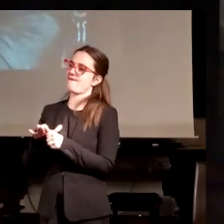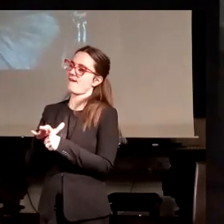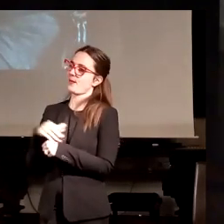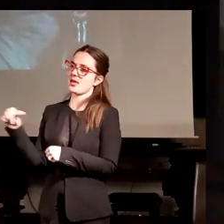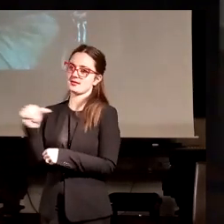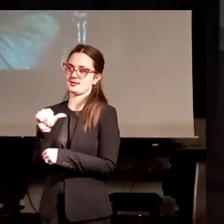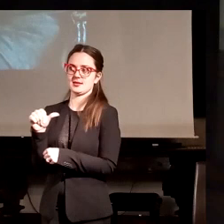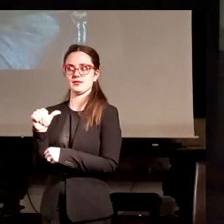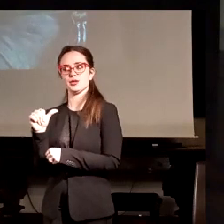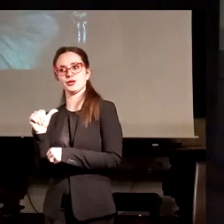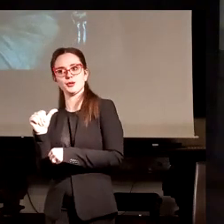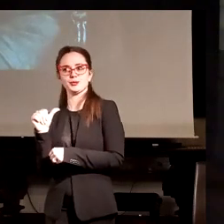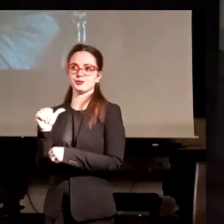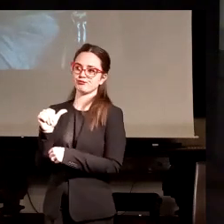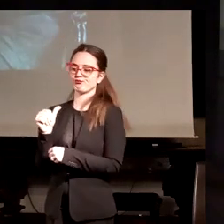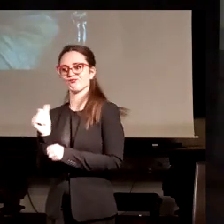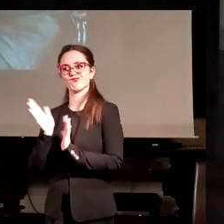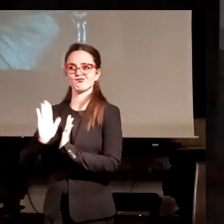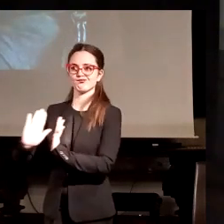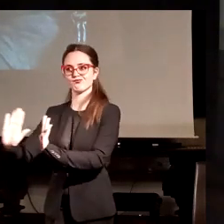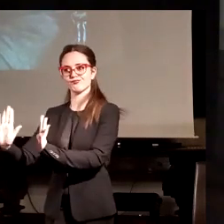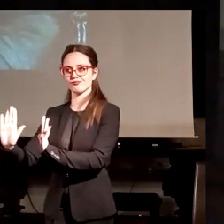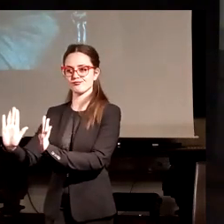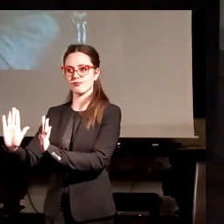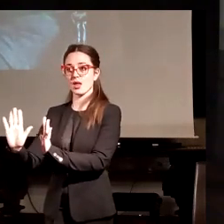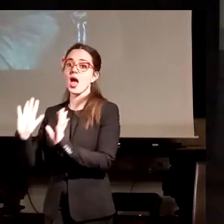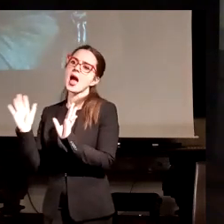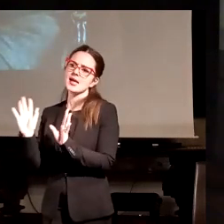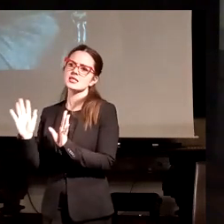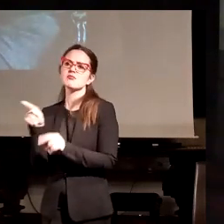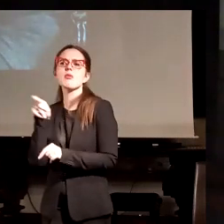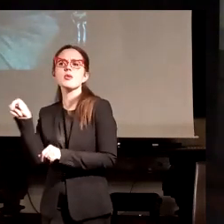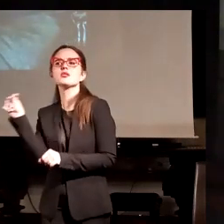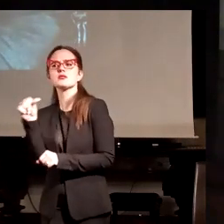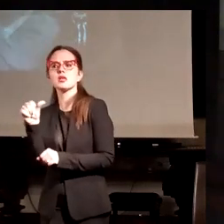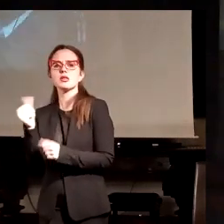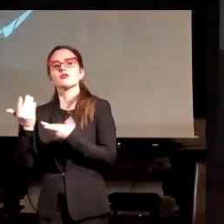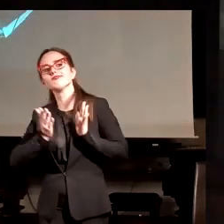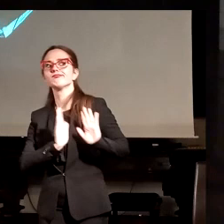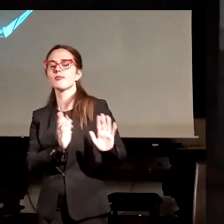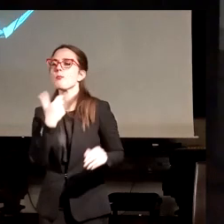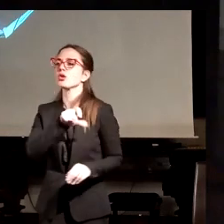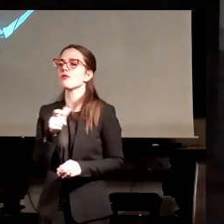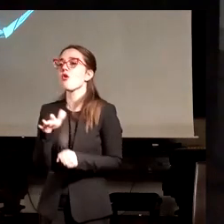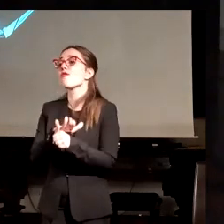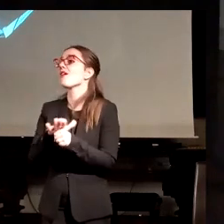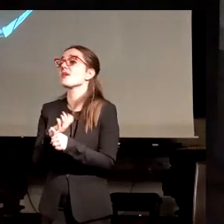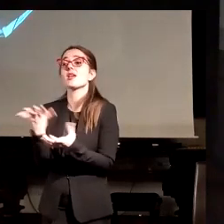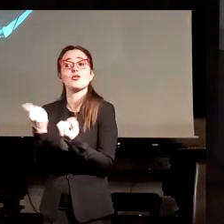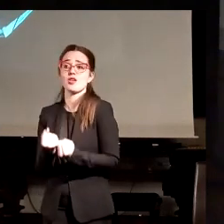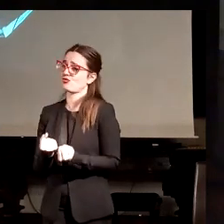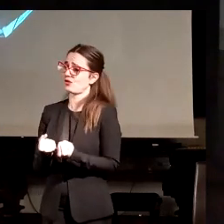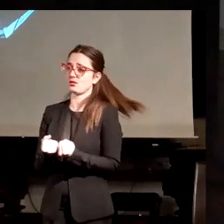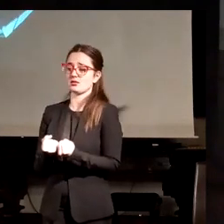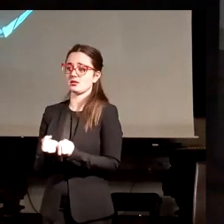diciamo così lo allontanò o meglio lui si allontanò perché loro non accettavano questa scelta ormai